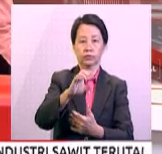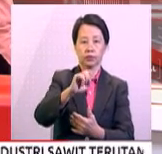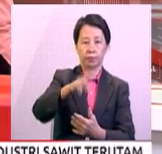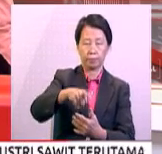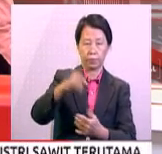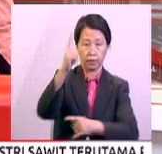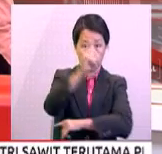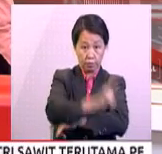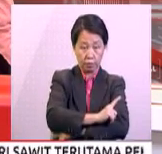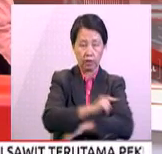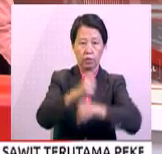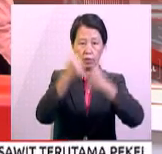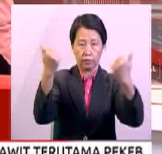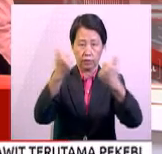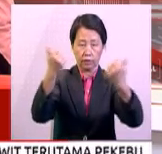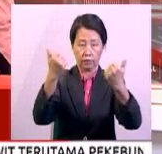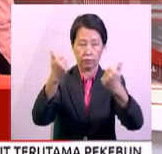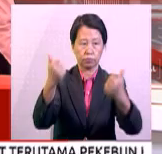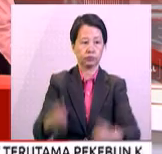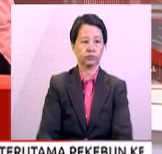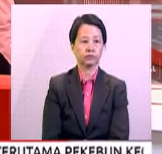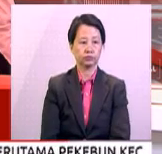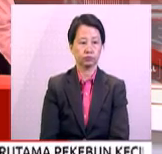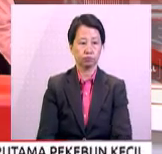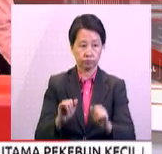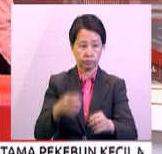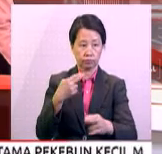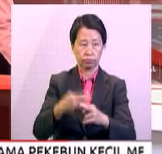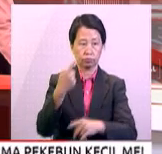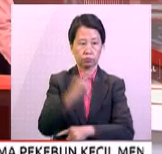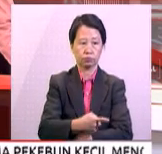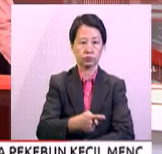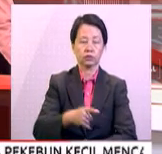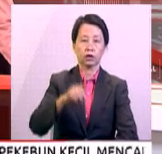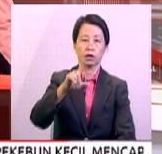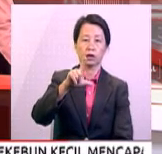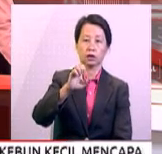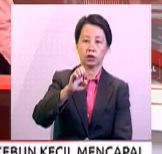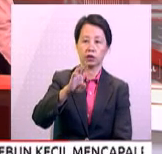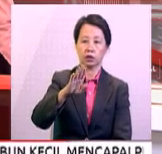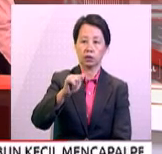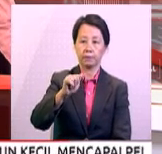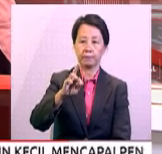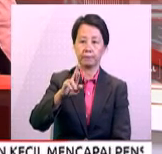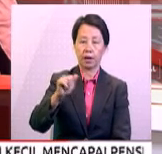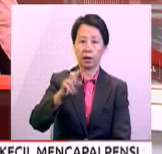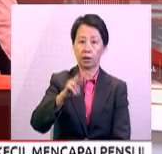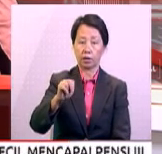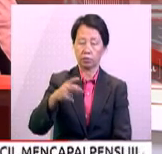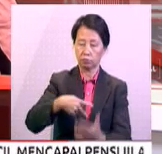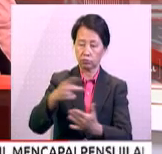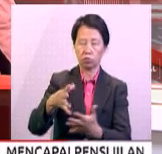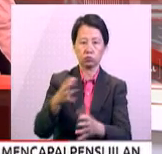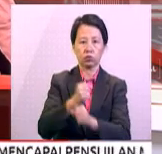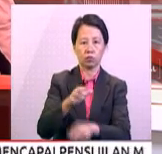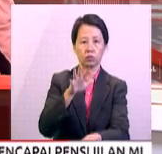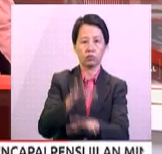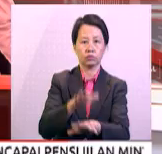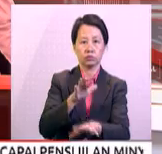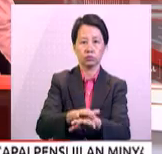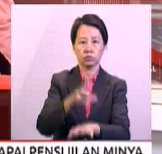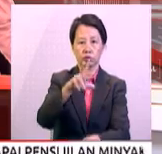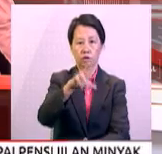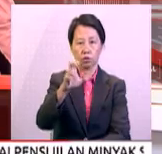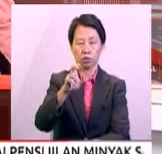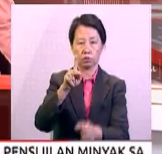ini bersempena sambutan Aidilfitri. Ya, dinamakan sebagai Lebaran, program berkenaan telah mendapat sambutan lebih